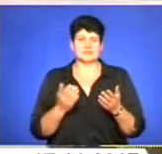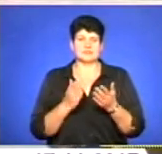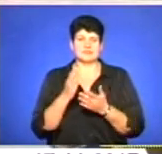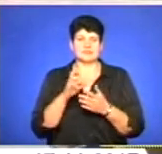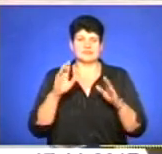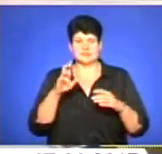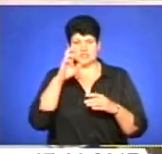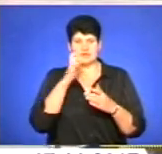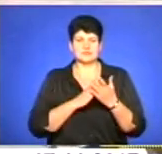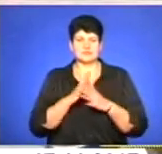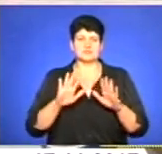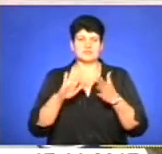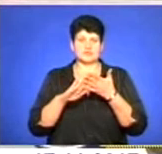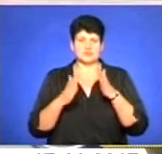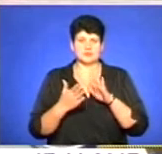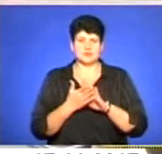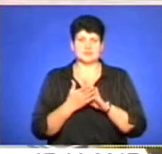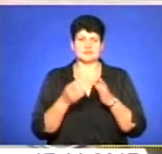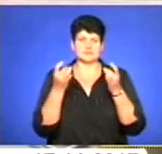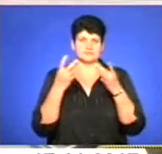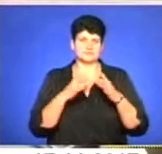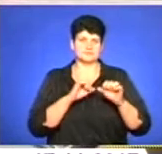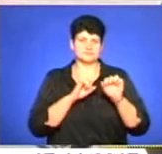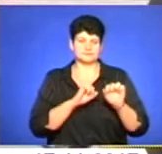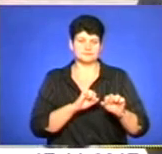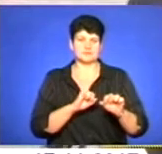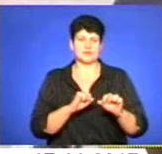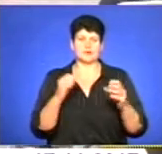України з надзвичайних ситуацій, також служб цивільного захисту,